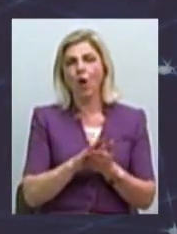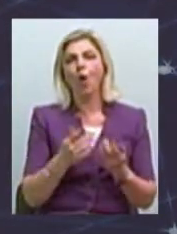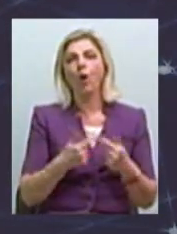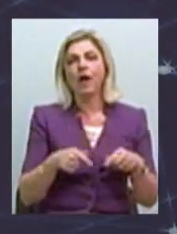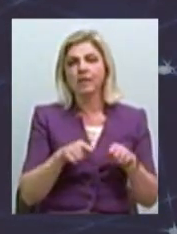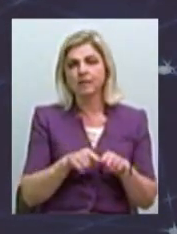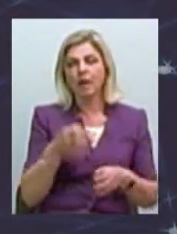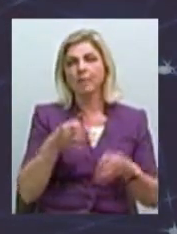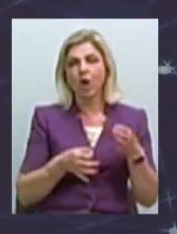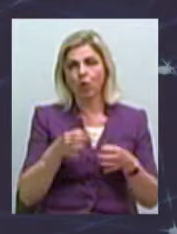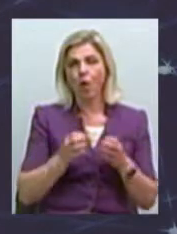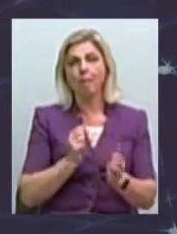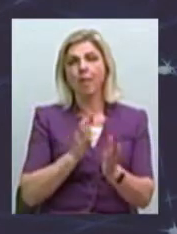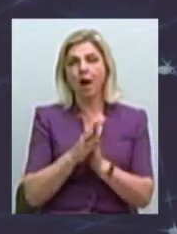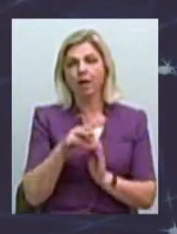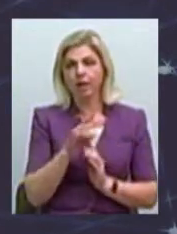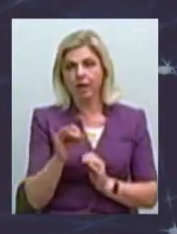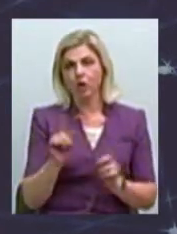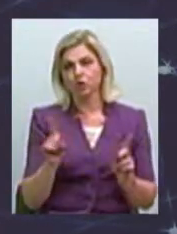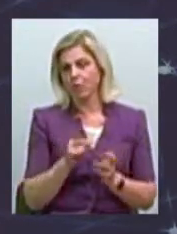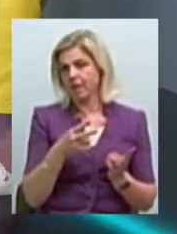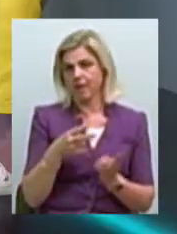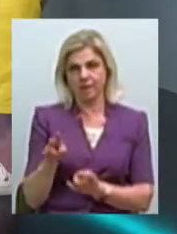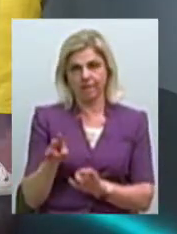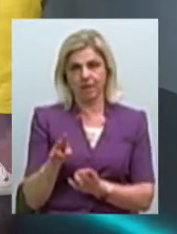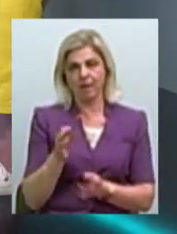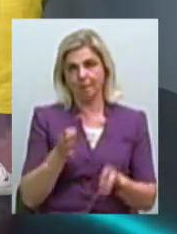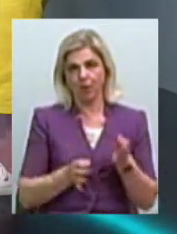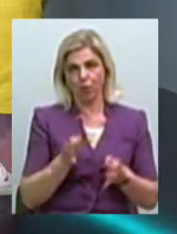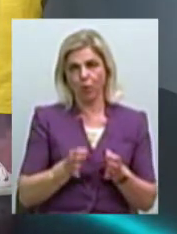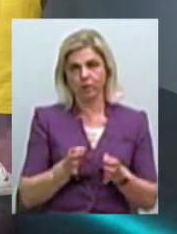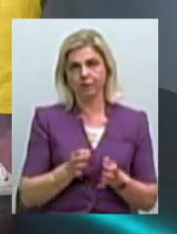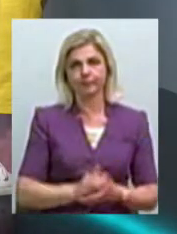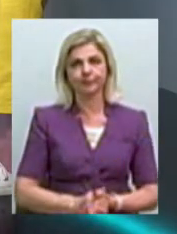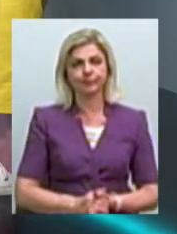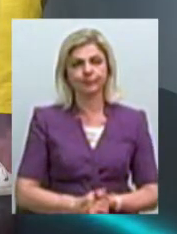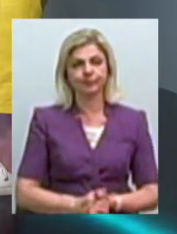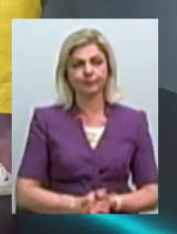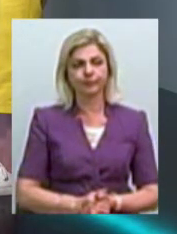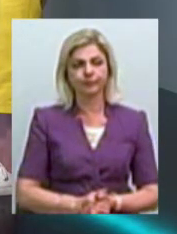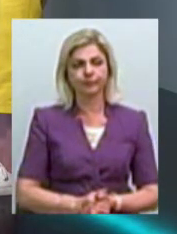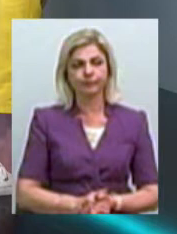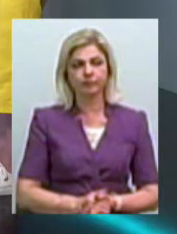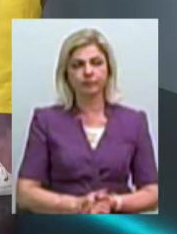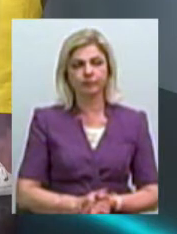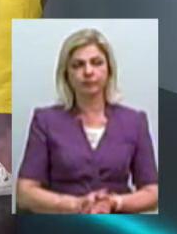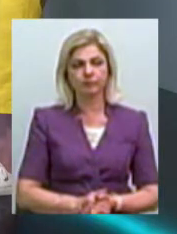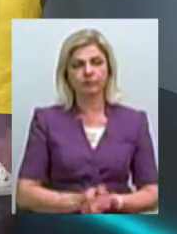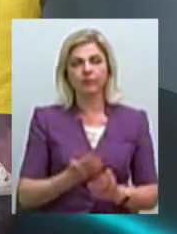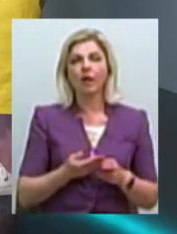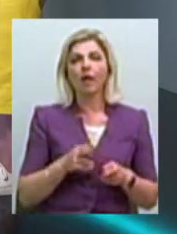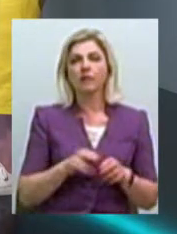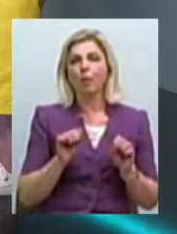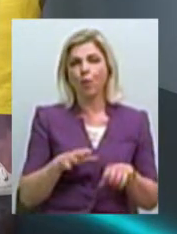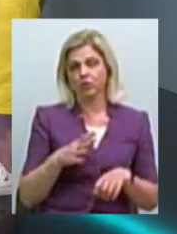с природными парками, чтобы это не навредить природе, естественно, но это может очень тоже